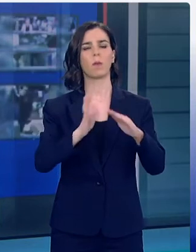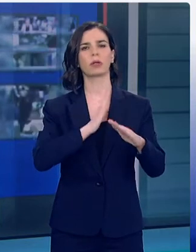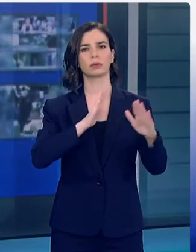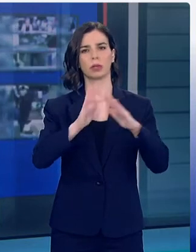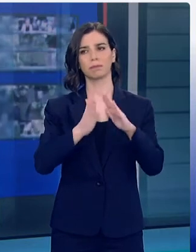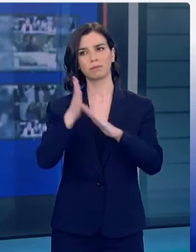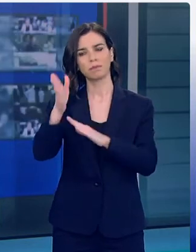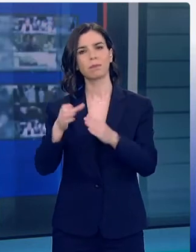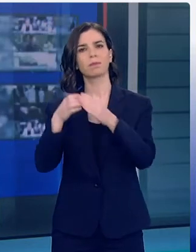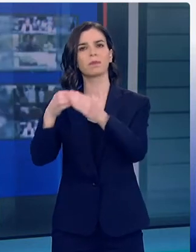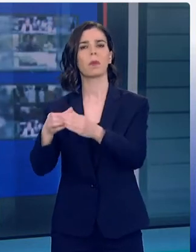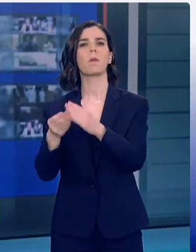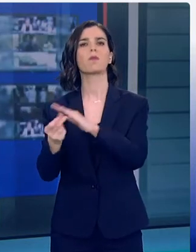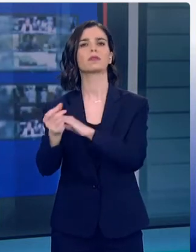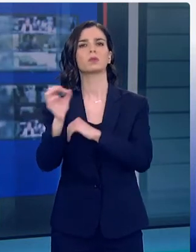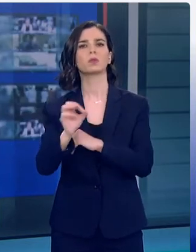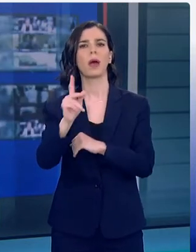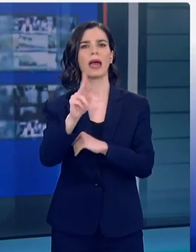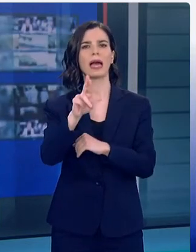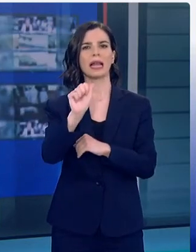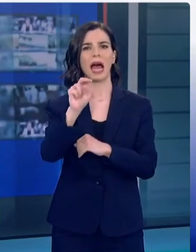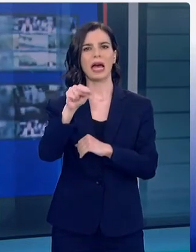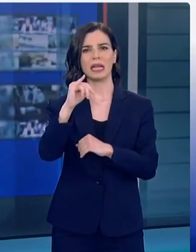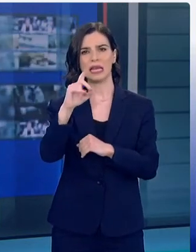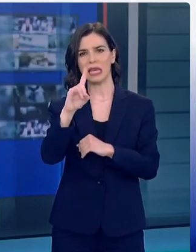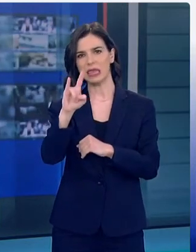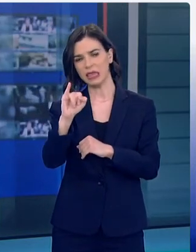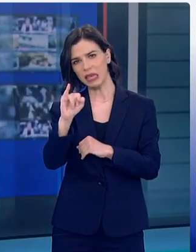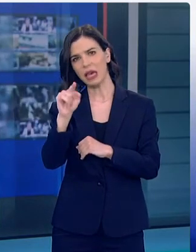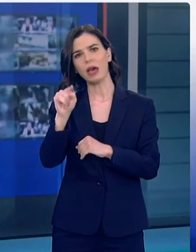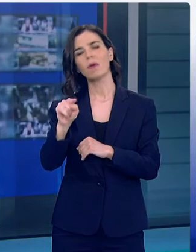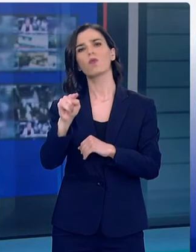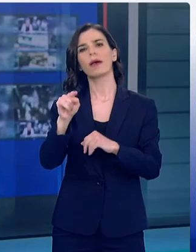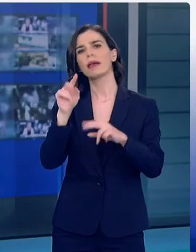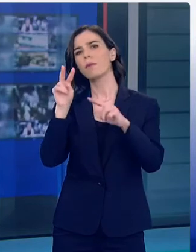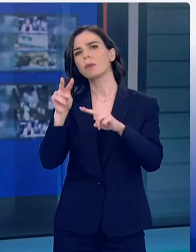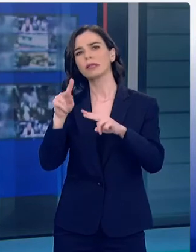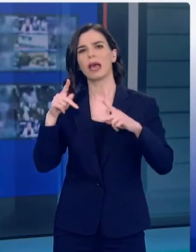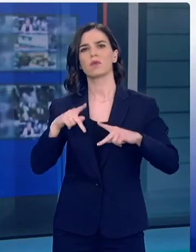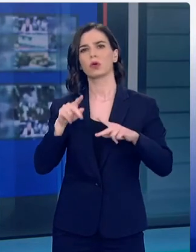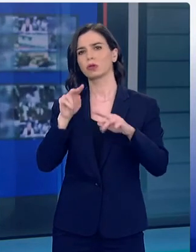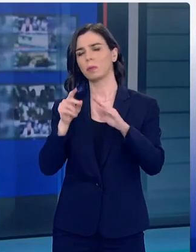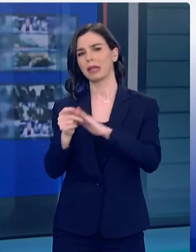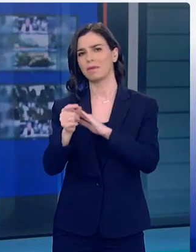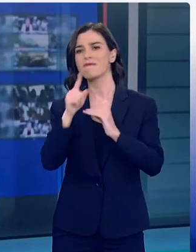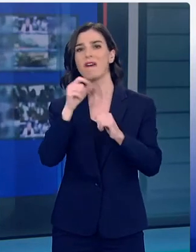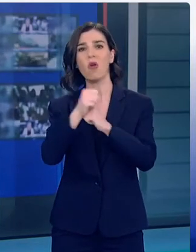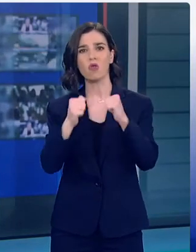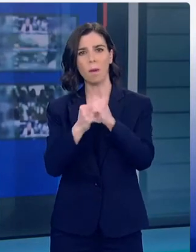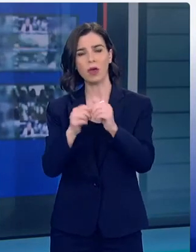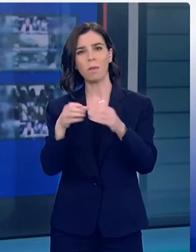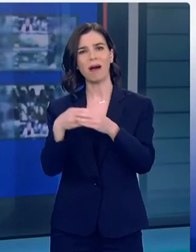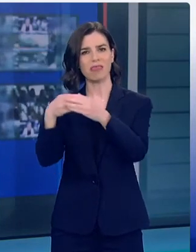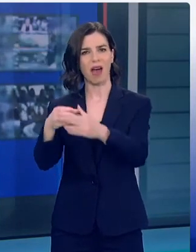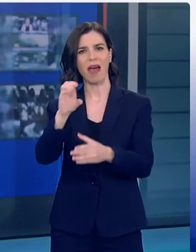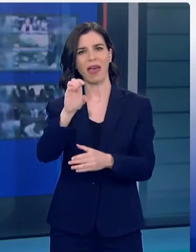δομή προσφύγων, ξενοδοχείο στο Κρανίδι, που λειτουργεί υπό την εποπτεία του Διεθνούς Οργανισμού Μετανάστευσης. Στη δομή, το κλιμάκιο του ΕΟΔΗ